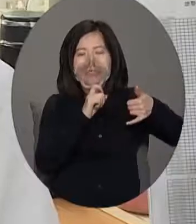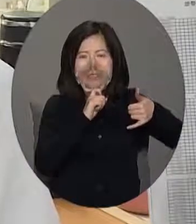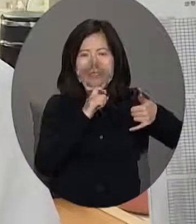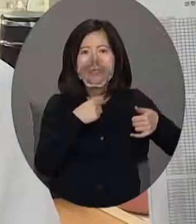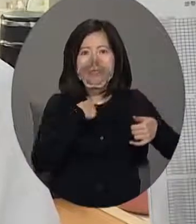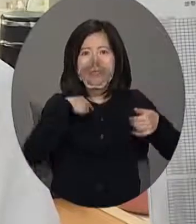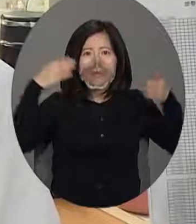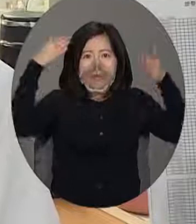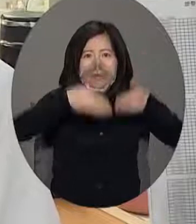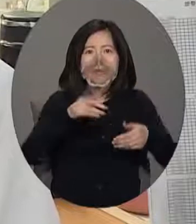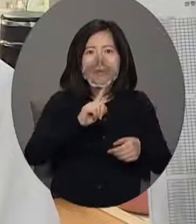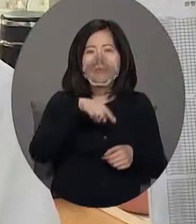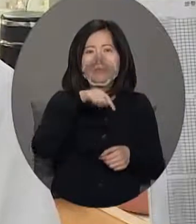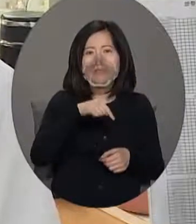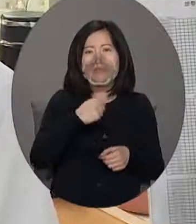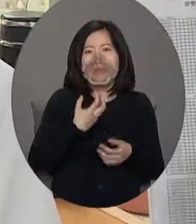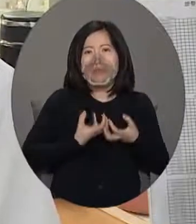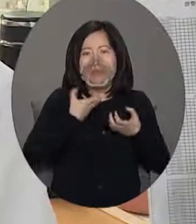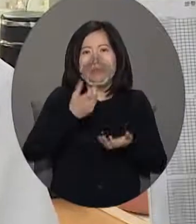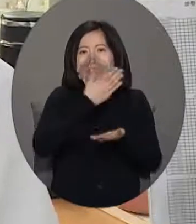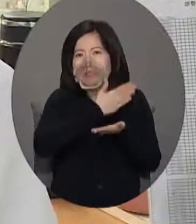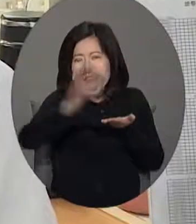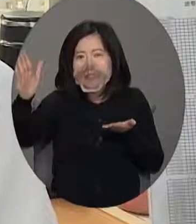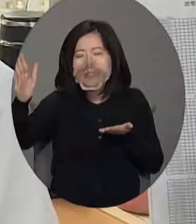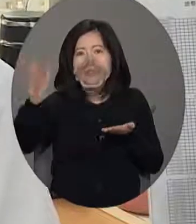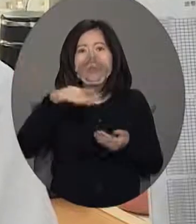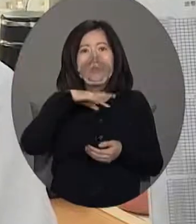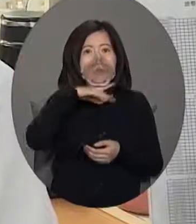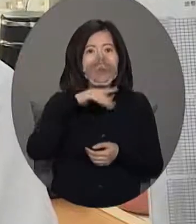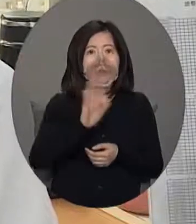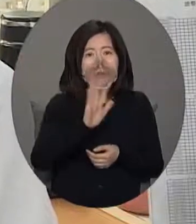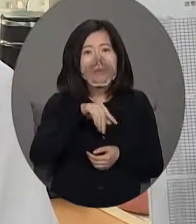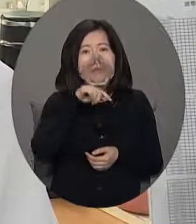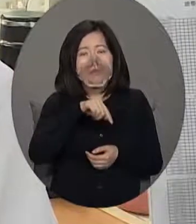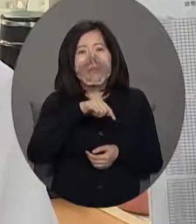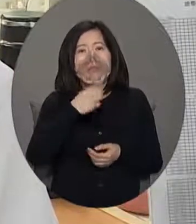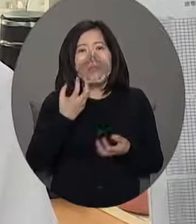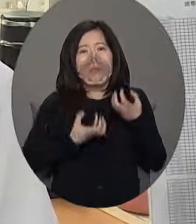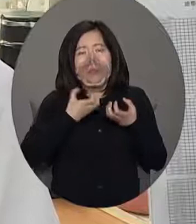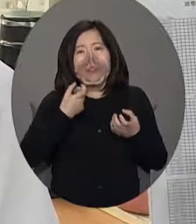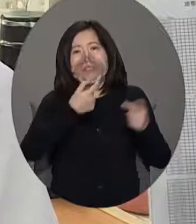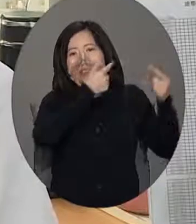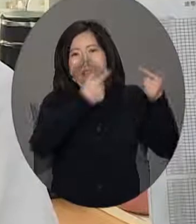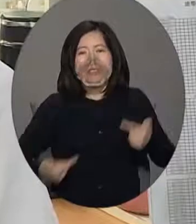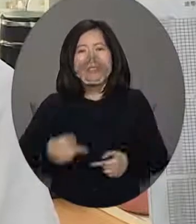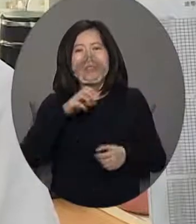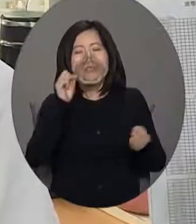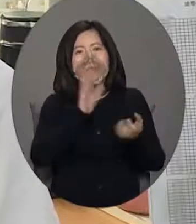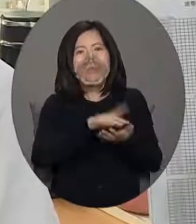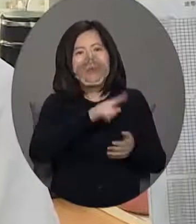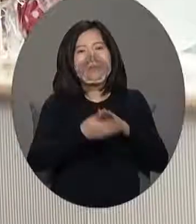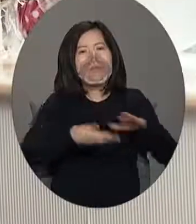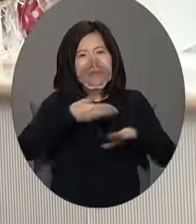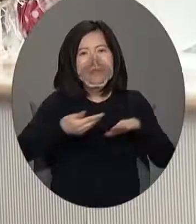咧著手咧將嗰個邪熱咧快啲疏透出去。如果唔係咧，我哋驚個病邪會死灰復燃咧，令到個病邪咧有反覆嘅情